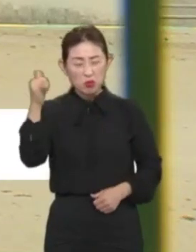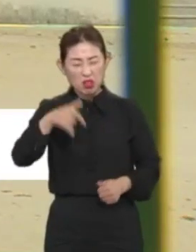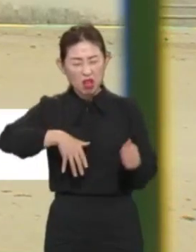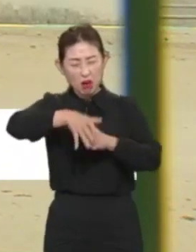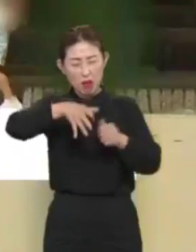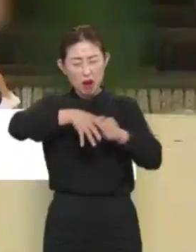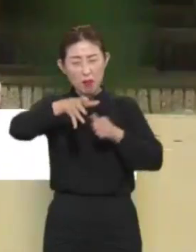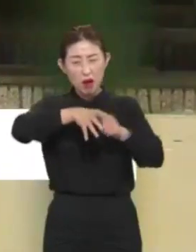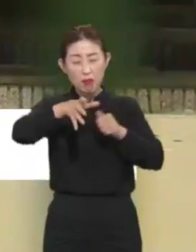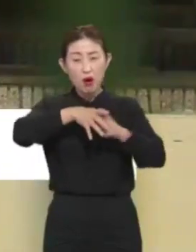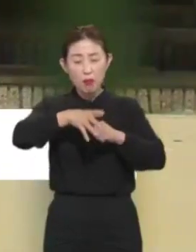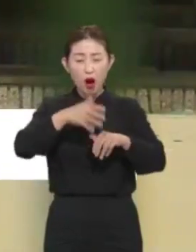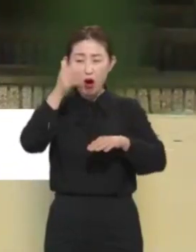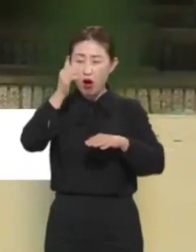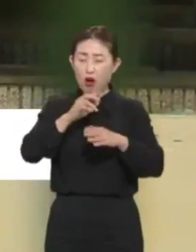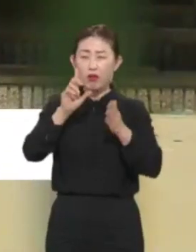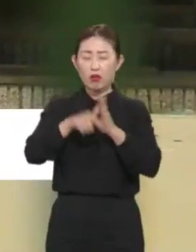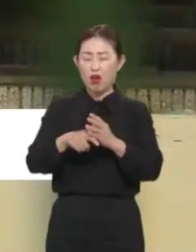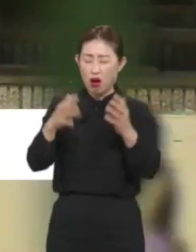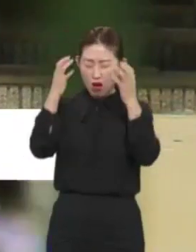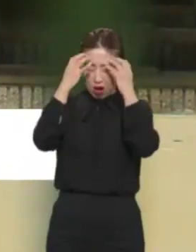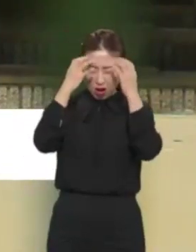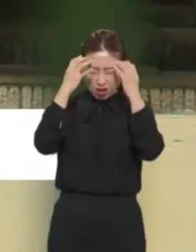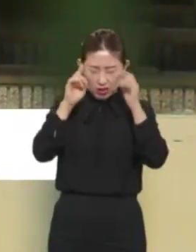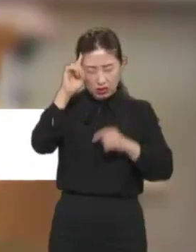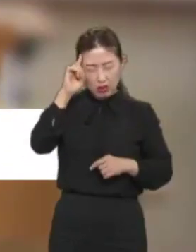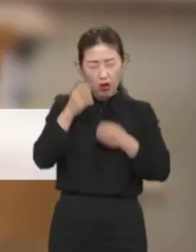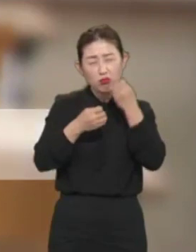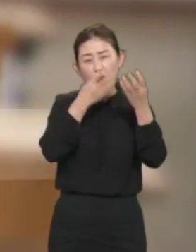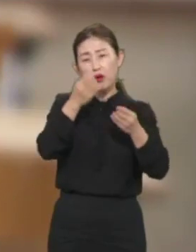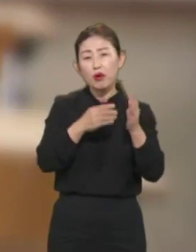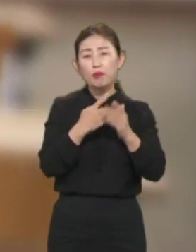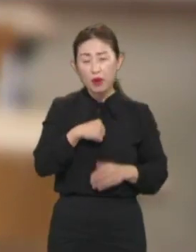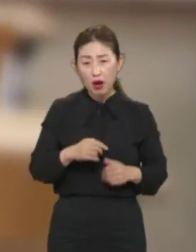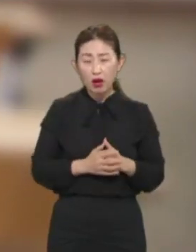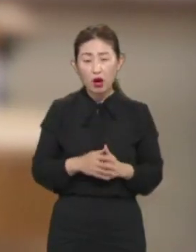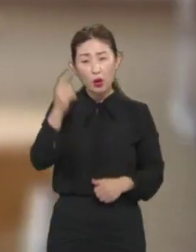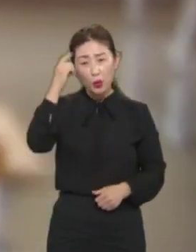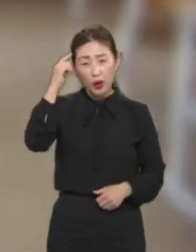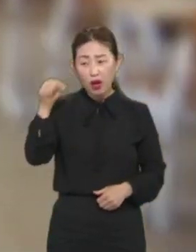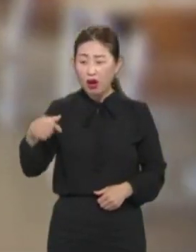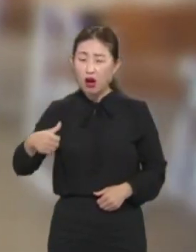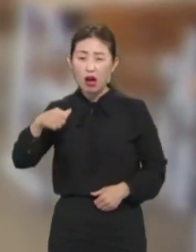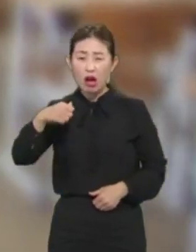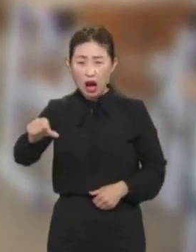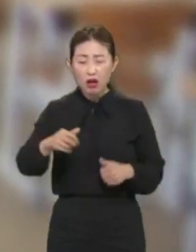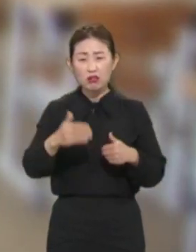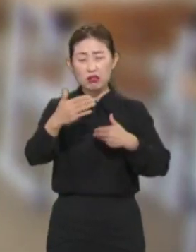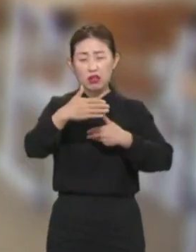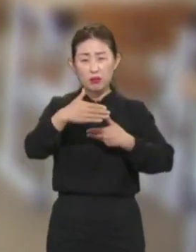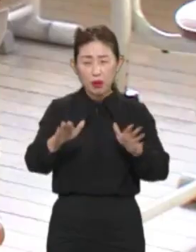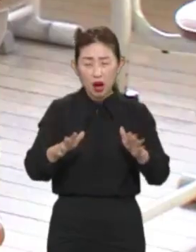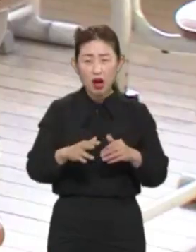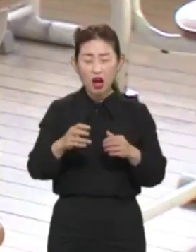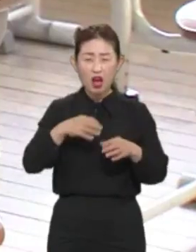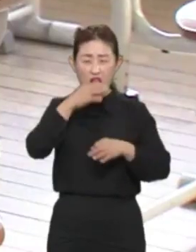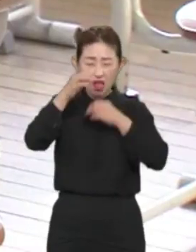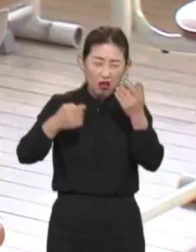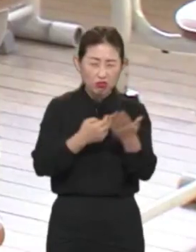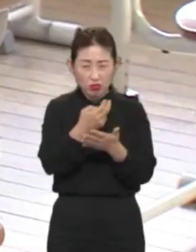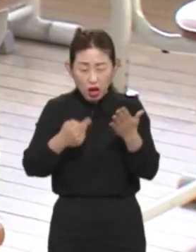민원에 시달려 정신적 고통을 호소했다고 말했습니다. 수업 중 소리를 지르거나 급식실에 들어눕는 아이들을